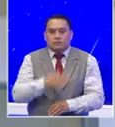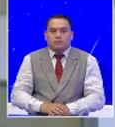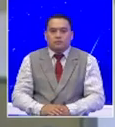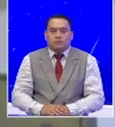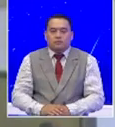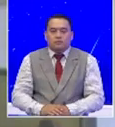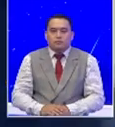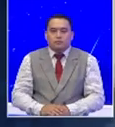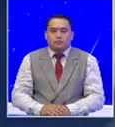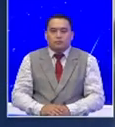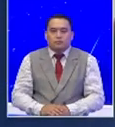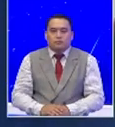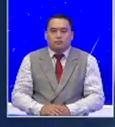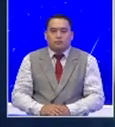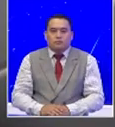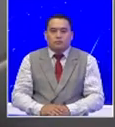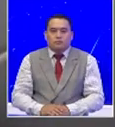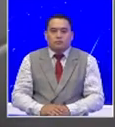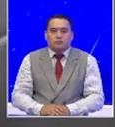Airlines Йосихару Уэки.